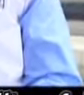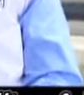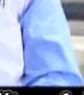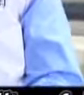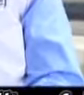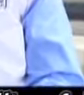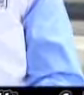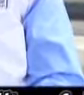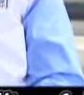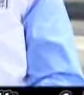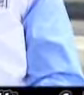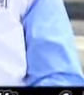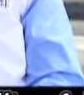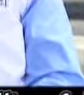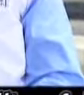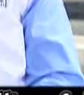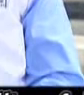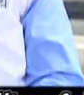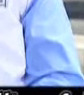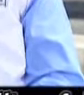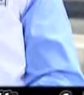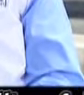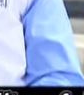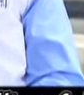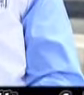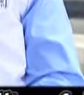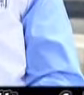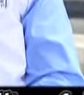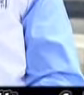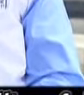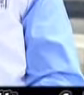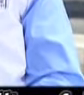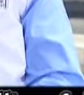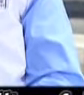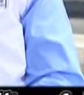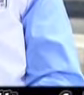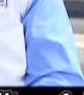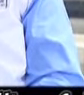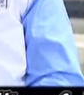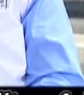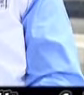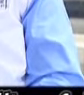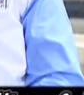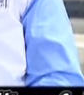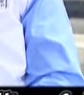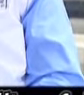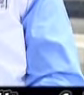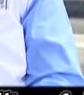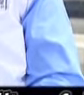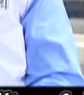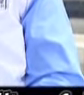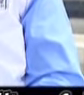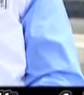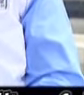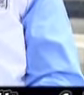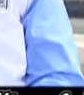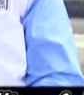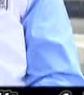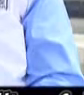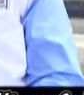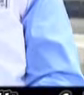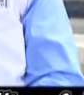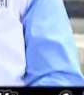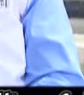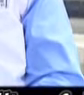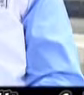أزمة أو مواجهة مرض. قصص بالفعل تقطع القلب، لأن الستات دول مش مجرمات ولا اعتدوا على